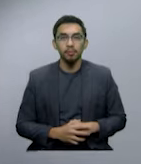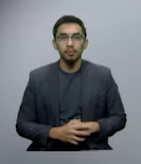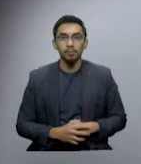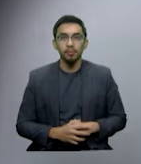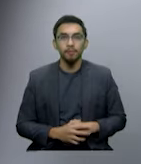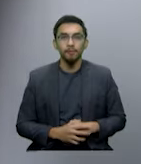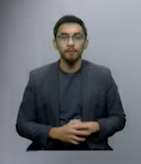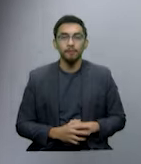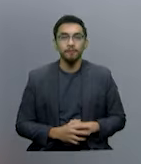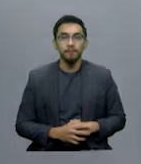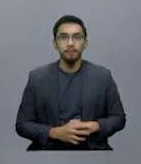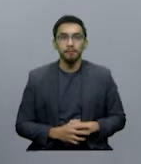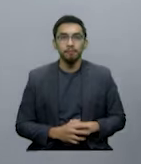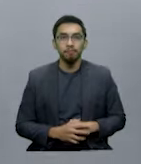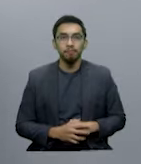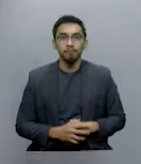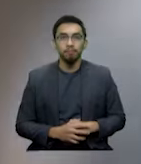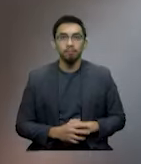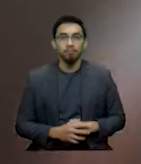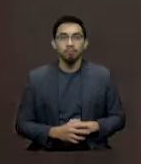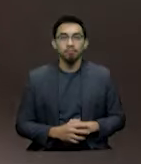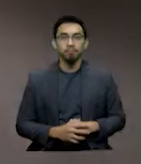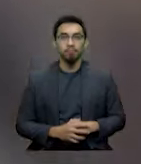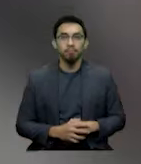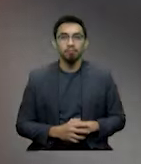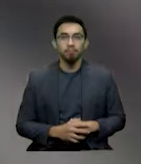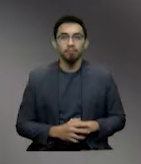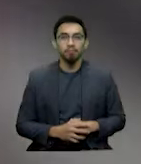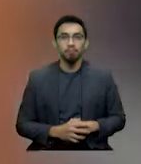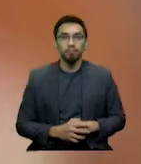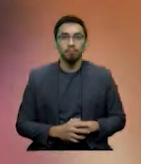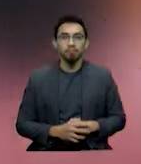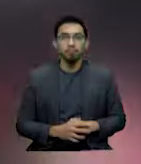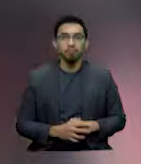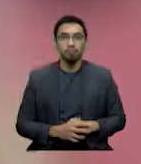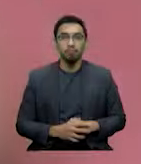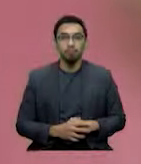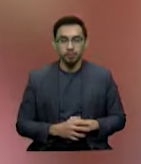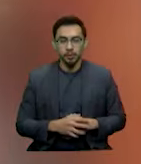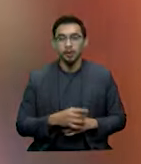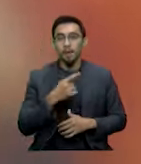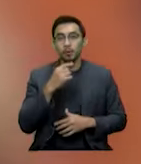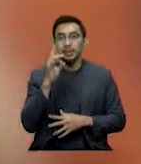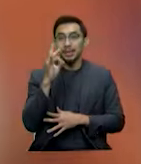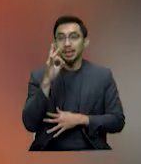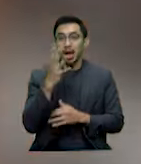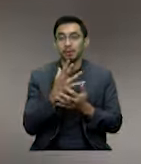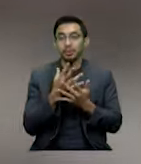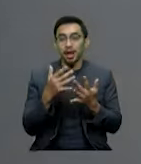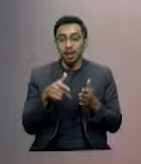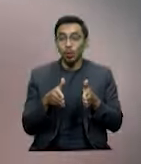keluar-keluar yang bersalah. Kayak kagak punya dosa lu. Minggu siang, warga Gang Musola Ujung Menteng Cakung Jakarta